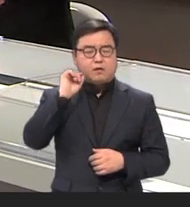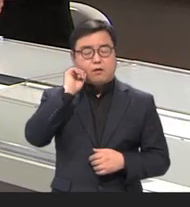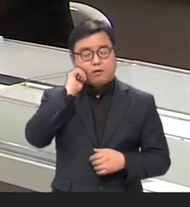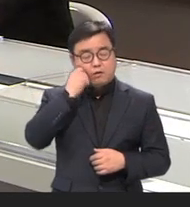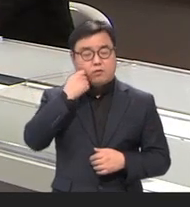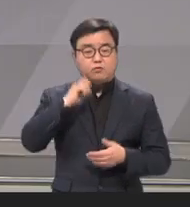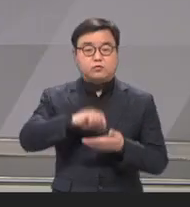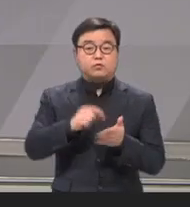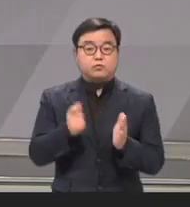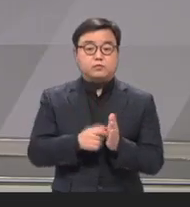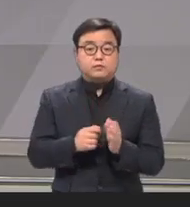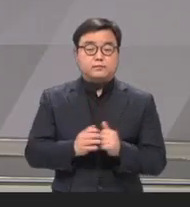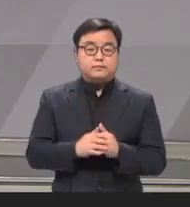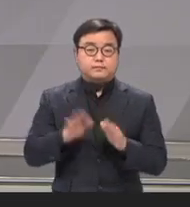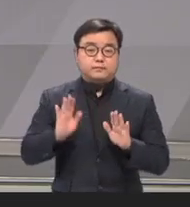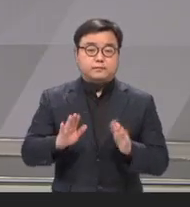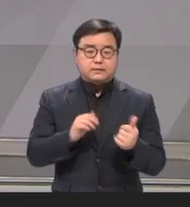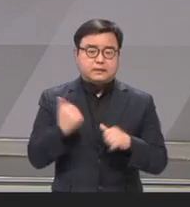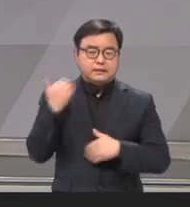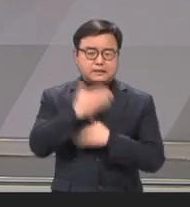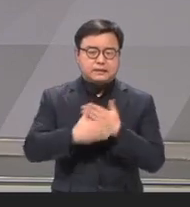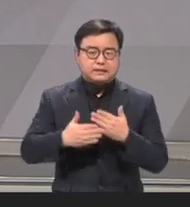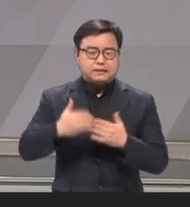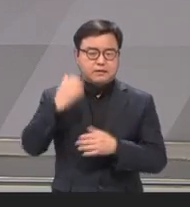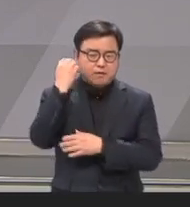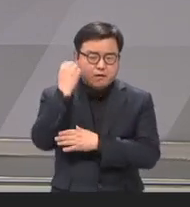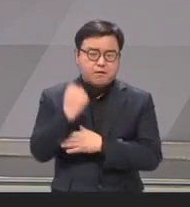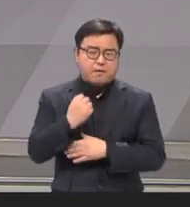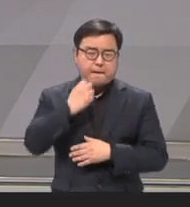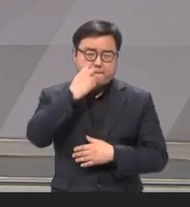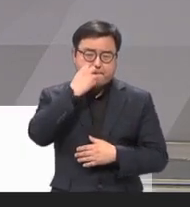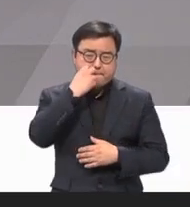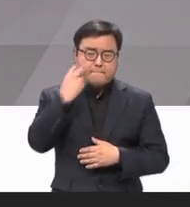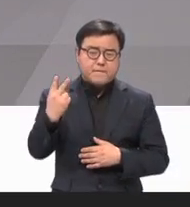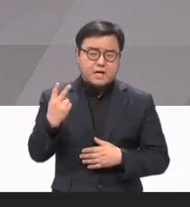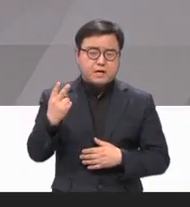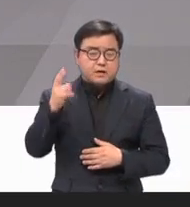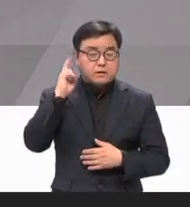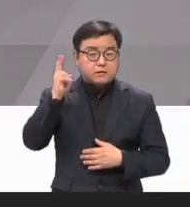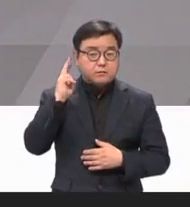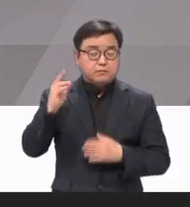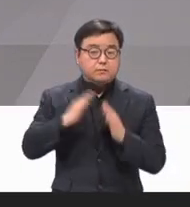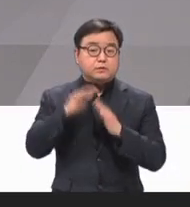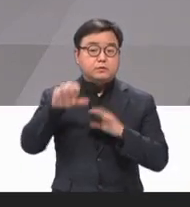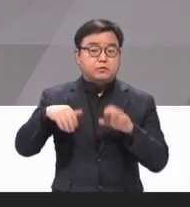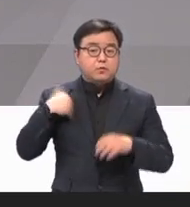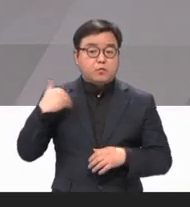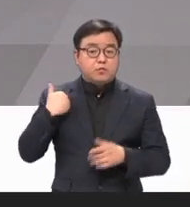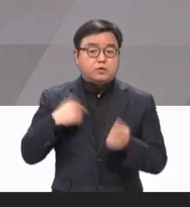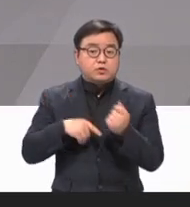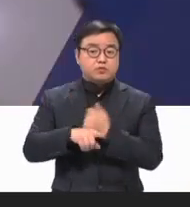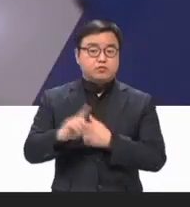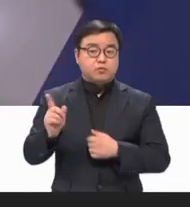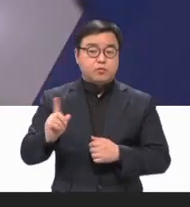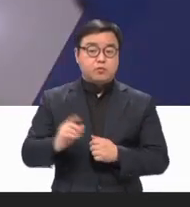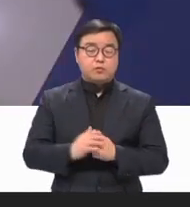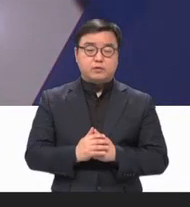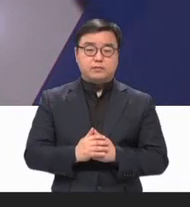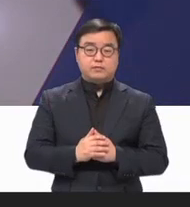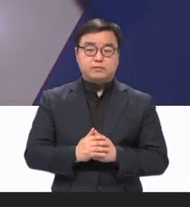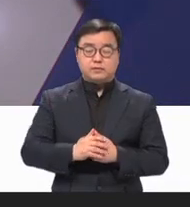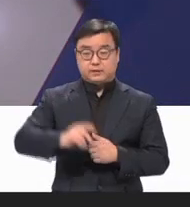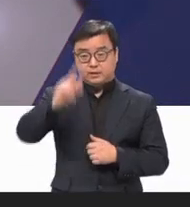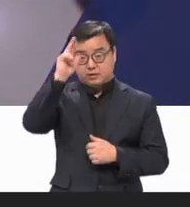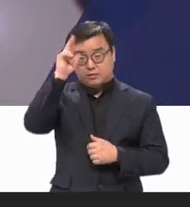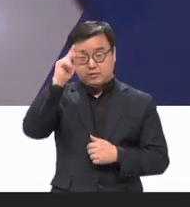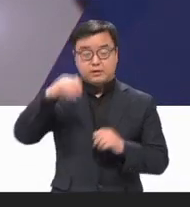데요 이번에 시신이 부패 하면서 악취가 났을텐데 왜 요시 몰랐을까 이런 생각이 들었거든요 근데 경찰의 이제